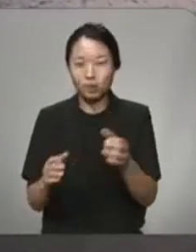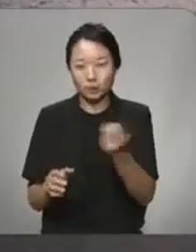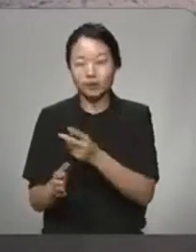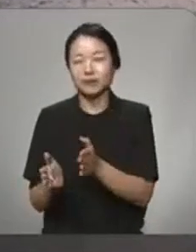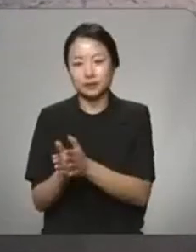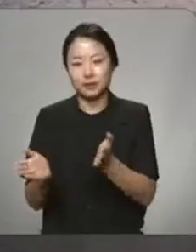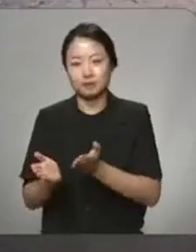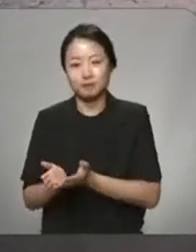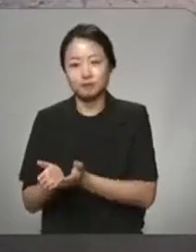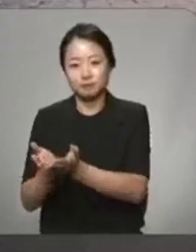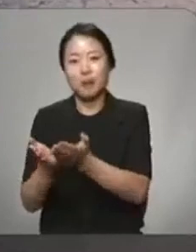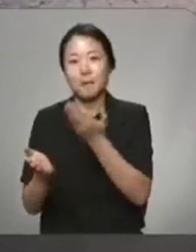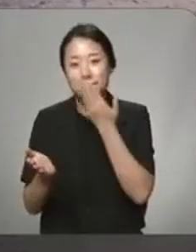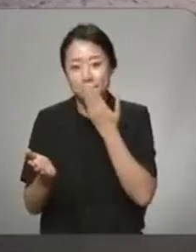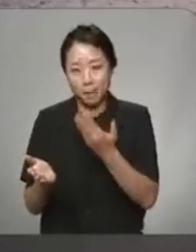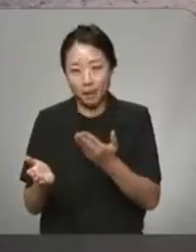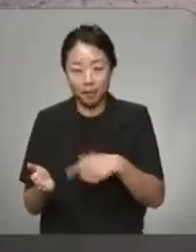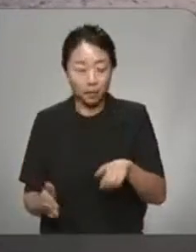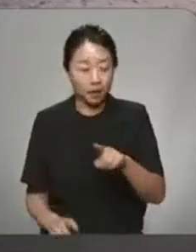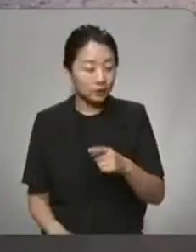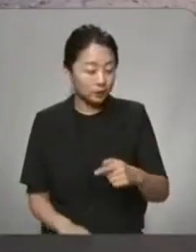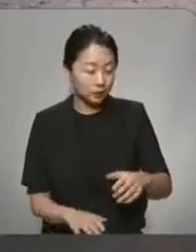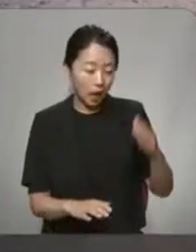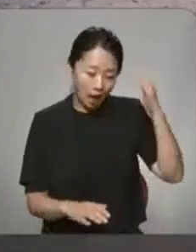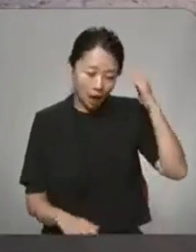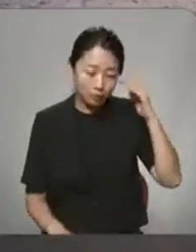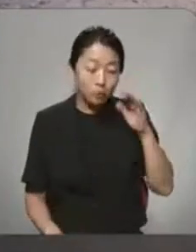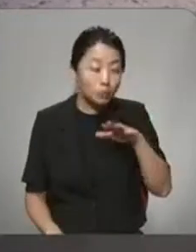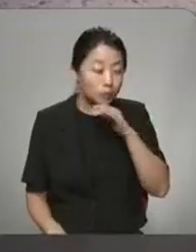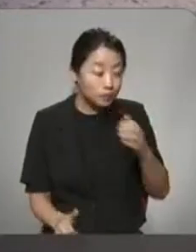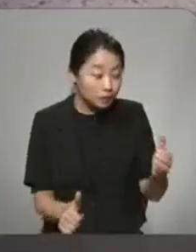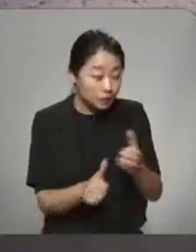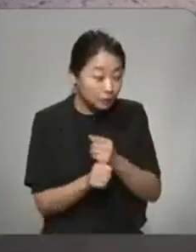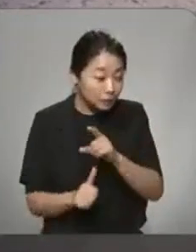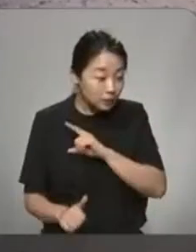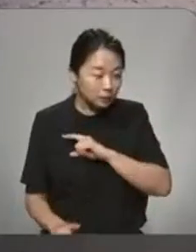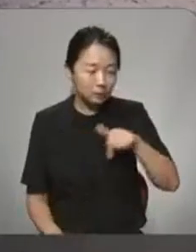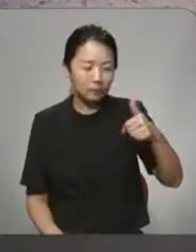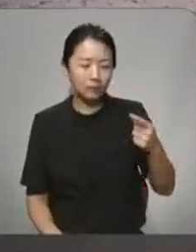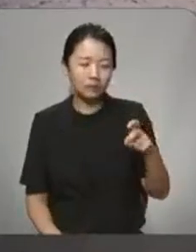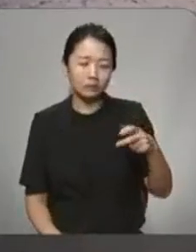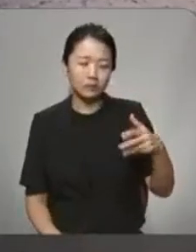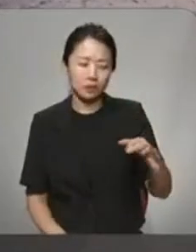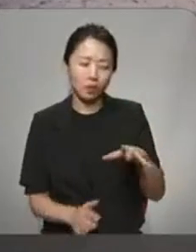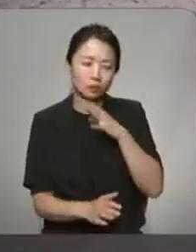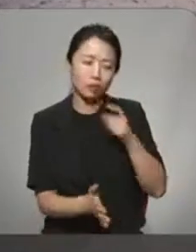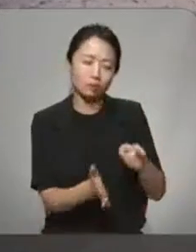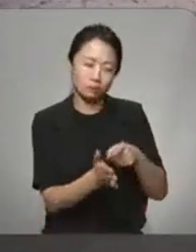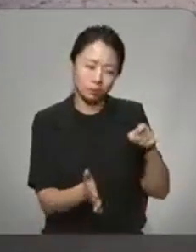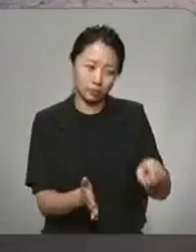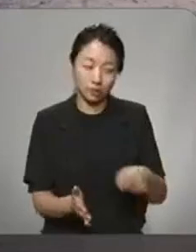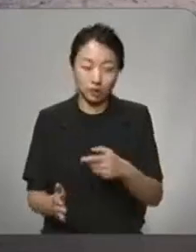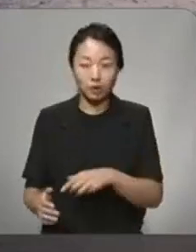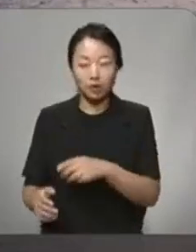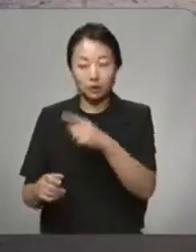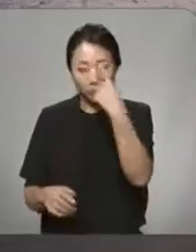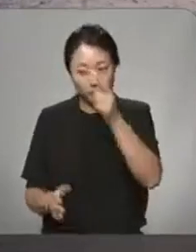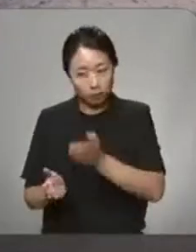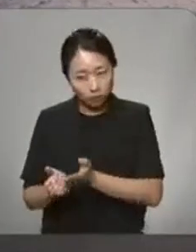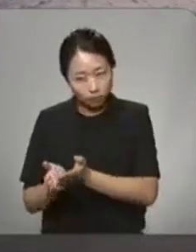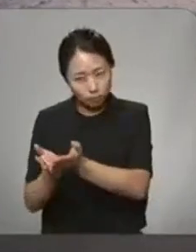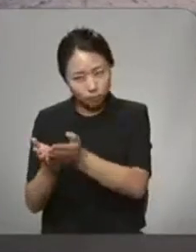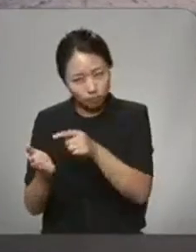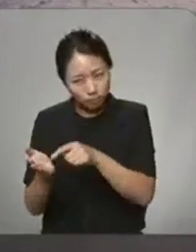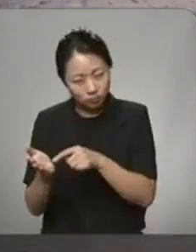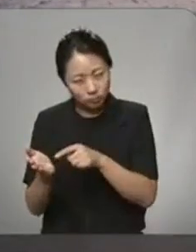그대 어획량 감소로 금징어라는 별칭까지 붙은 오징어인데요. 출하에 나선 어민들의 마음이 가볍지만은 않다고 합니다. 정상빈